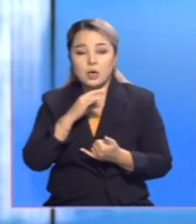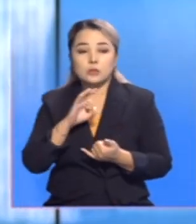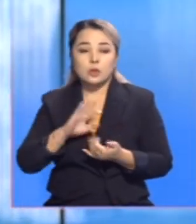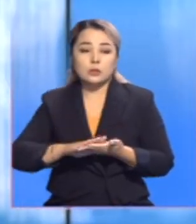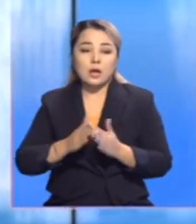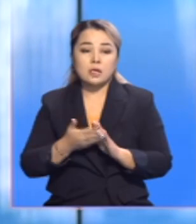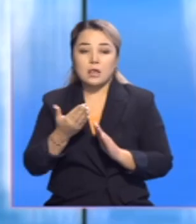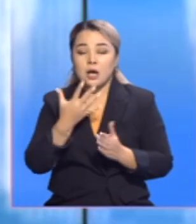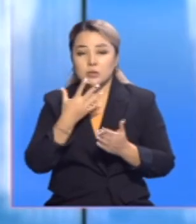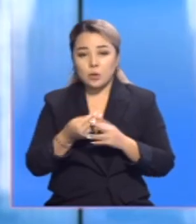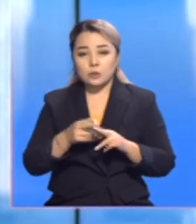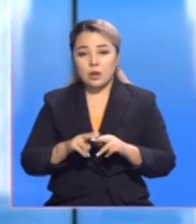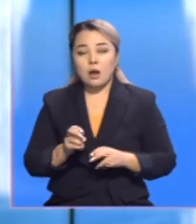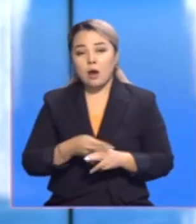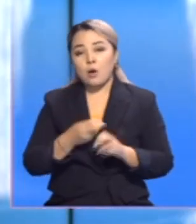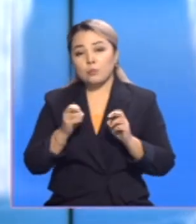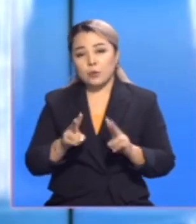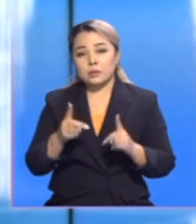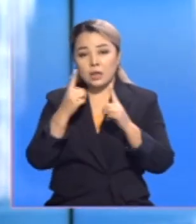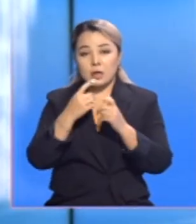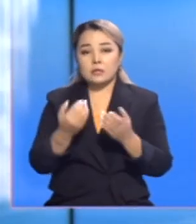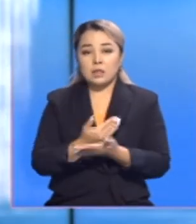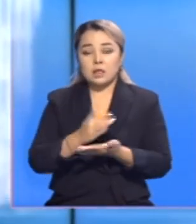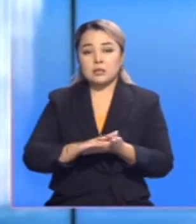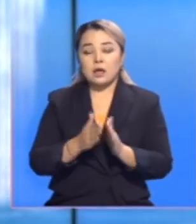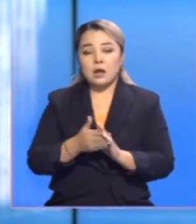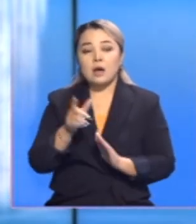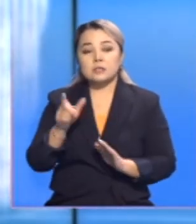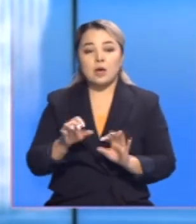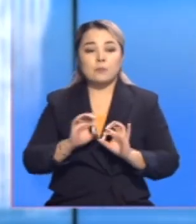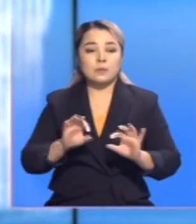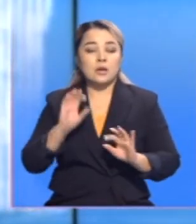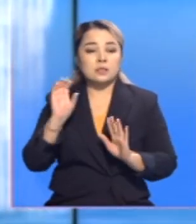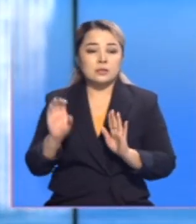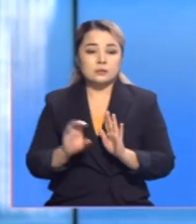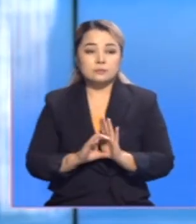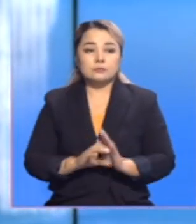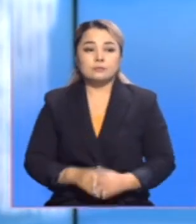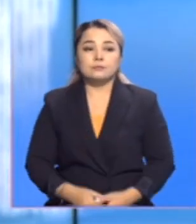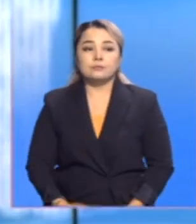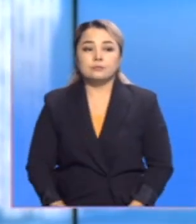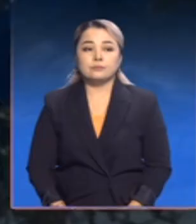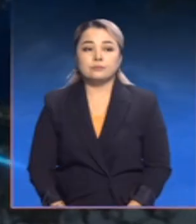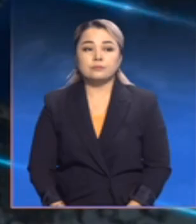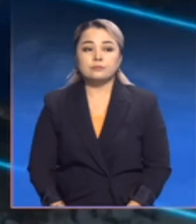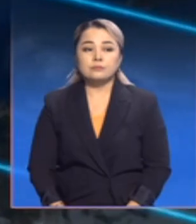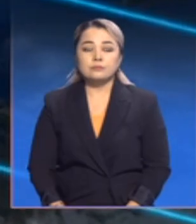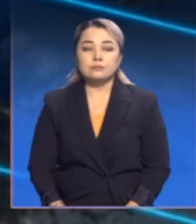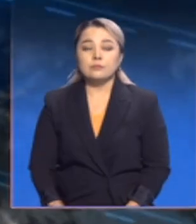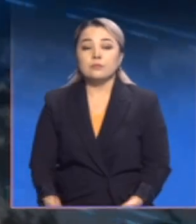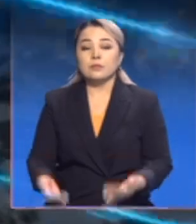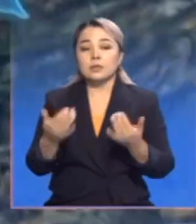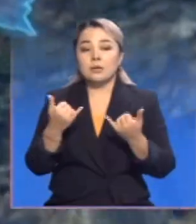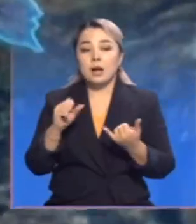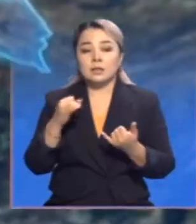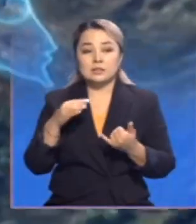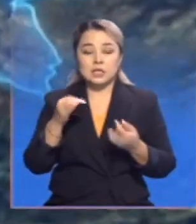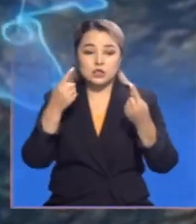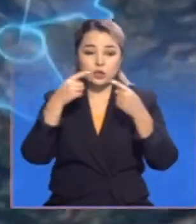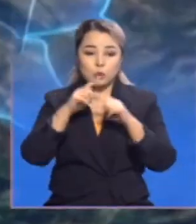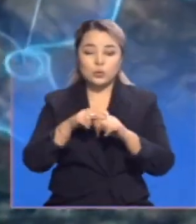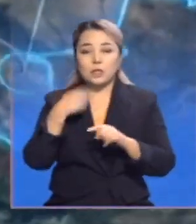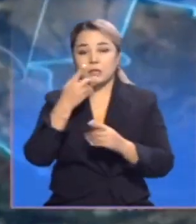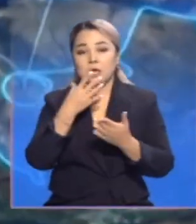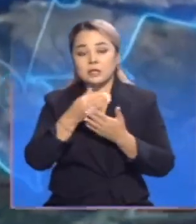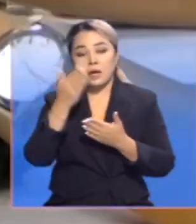әлеуеті, киберқауіпсіздік және ақпараттық социум жайлы Азамат Бейбітұлының материалы. Қазір IT индустриясында жеке